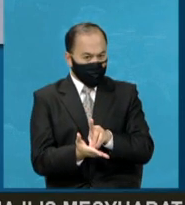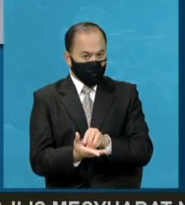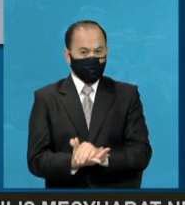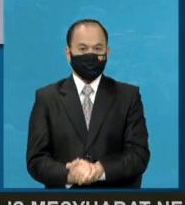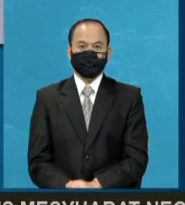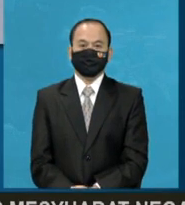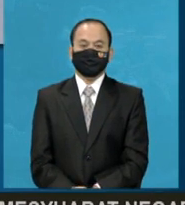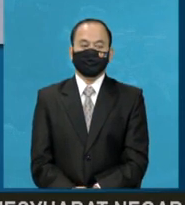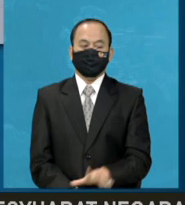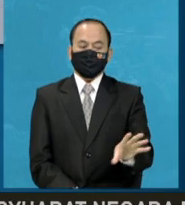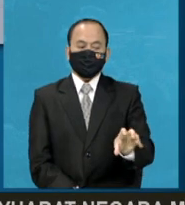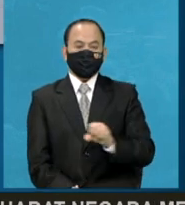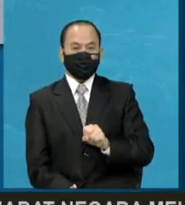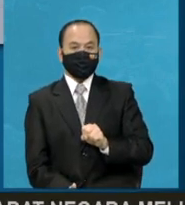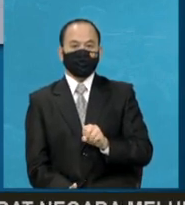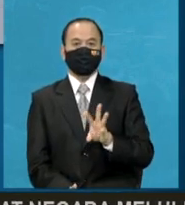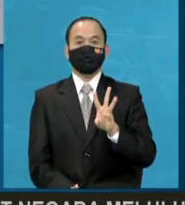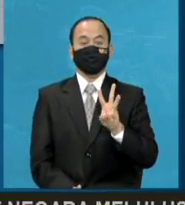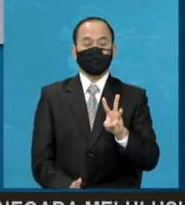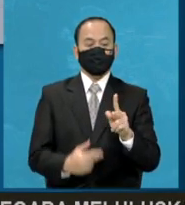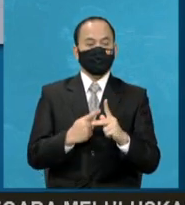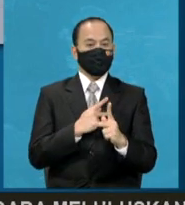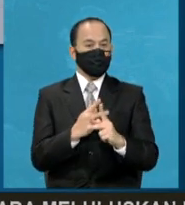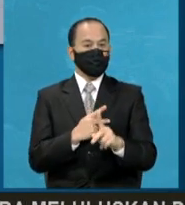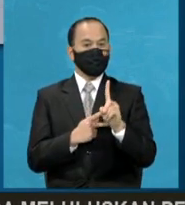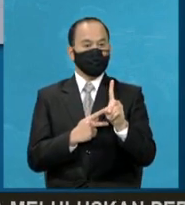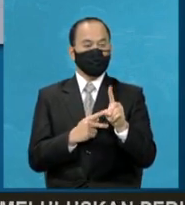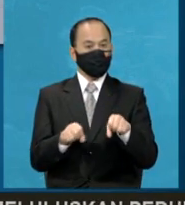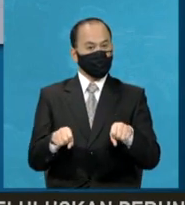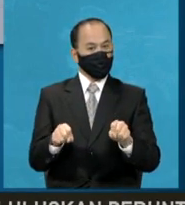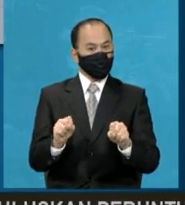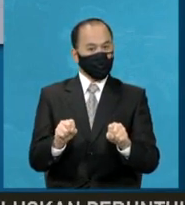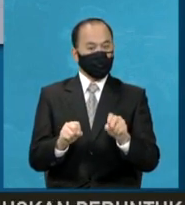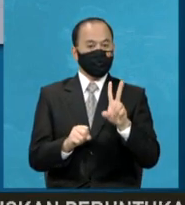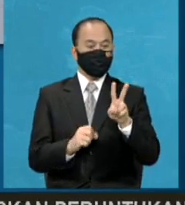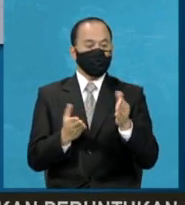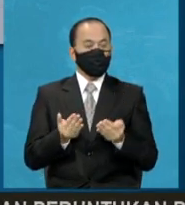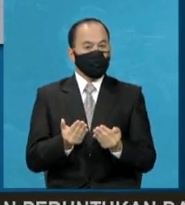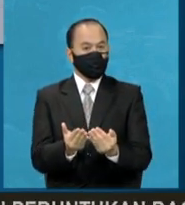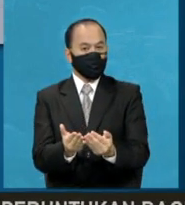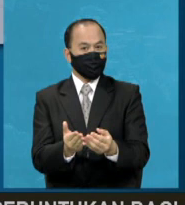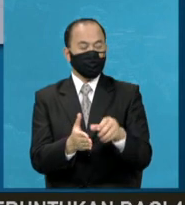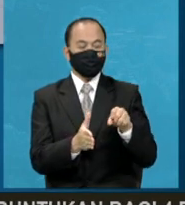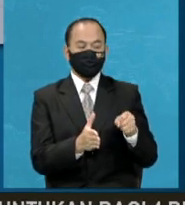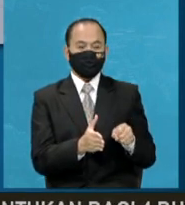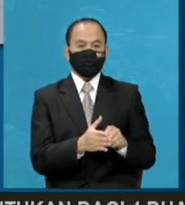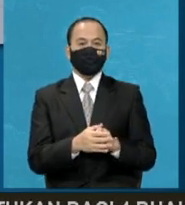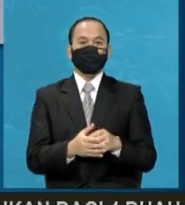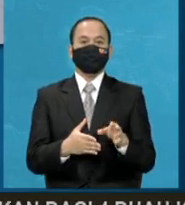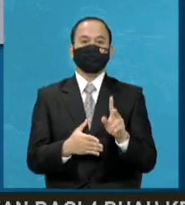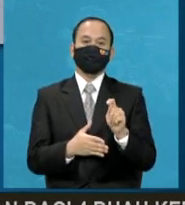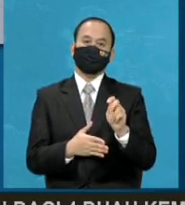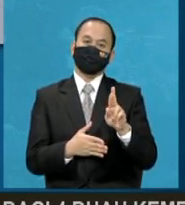turut dirampas enam buah kendraan sebuah skuter dua buah perahu serta engine dan